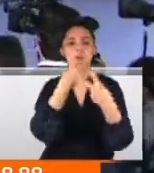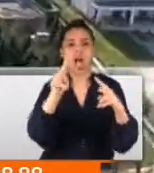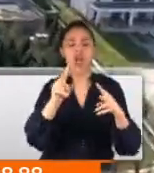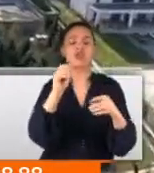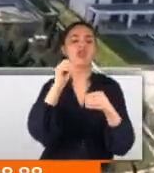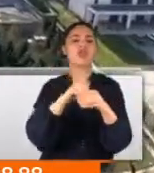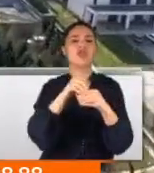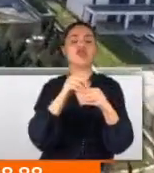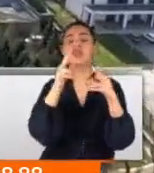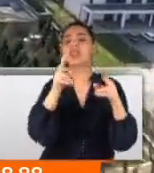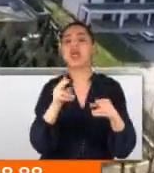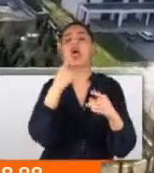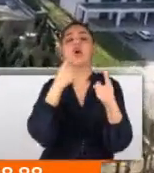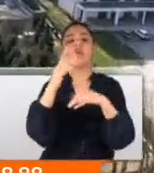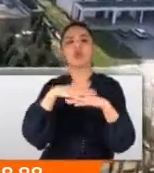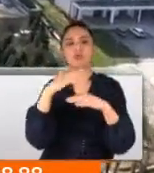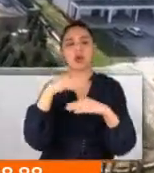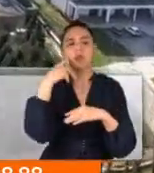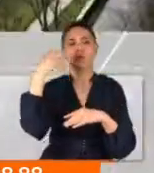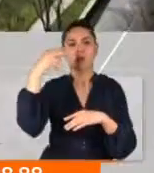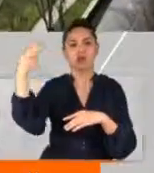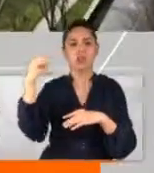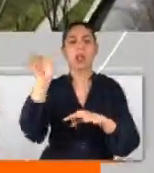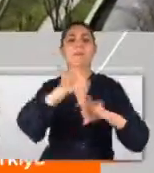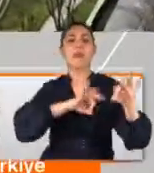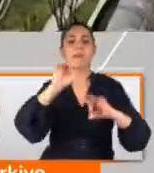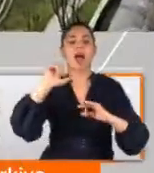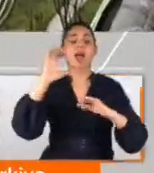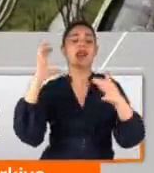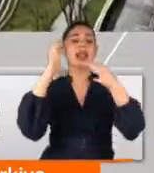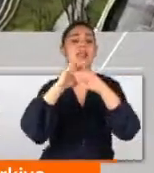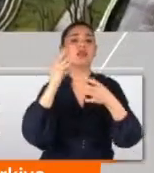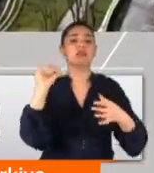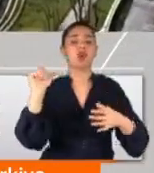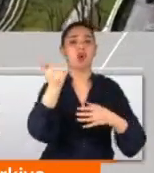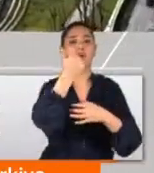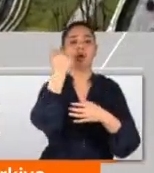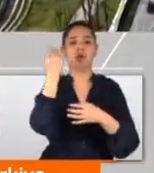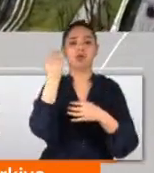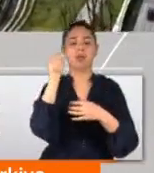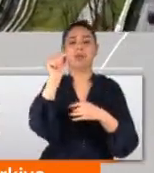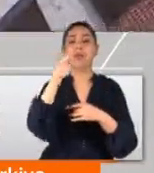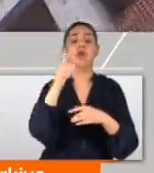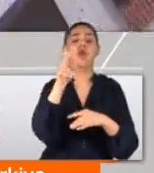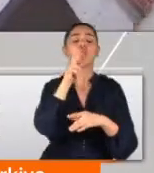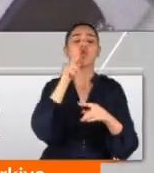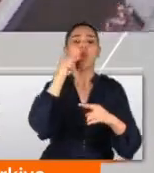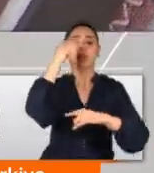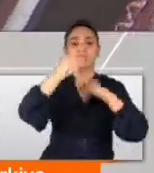Cumhurbaşkanı Erdoğan mimariyle ilgili önemli mesajlar verdi. Son asırlarda arka arkaya maruz kaldığımız